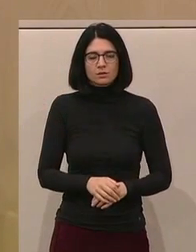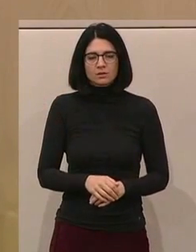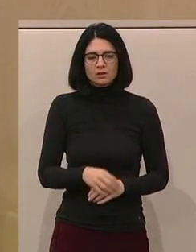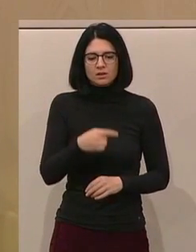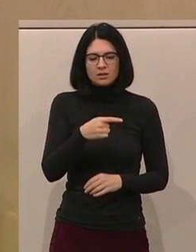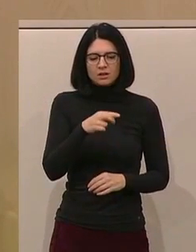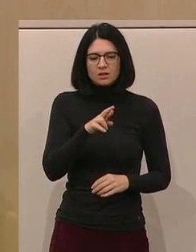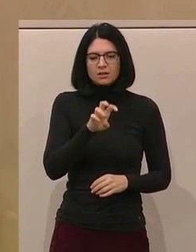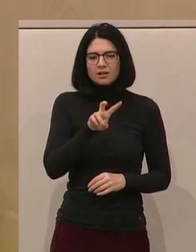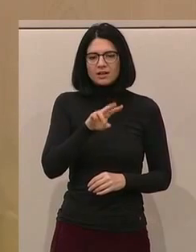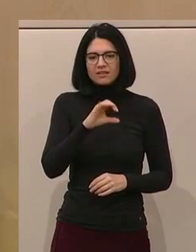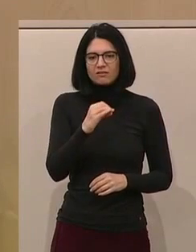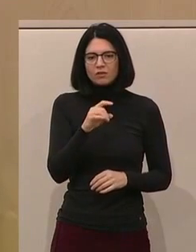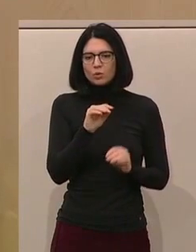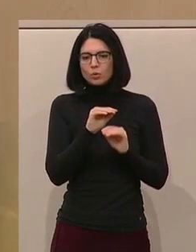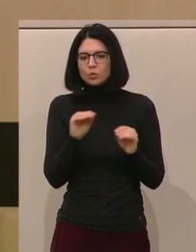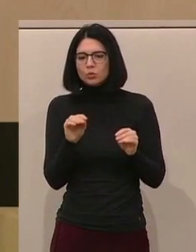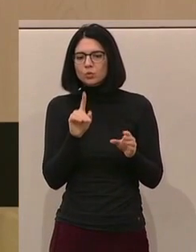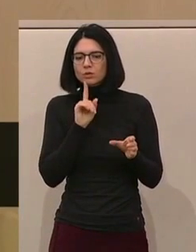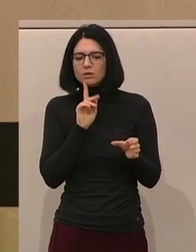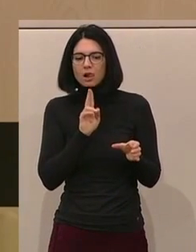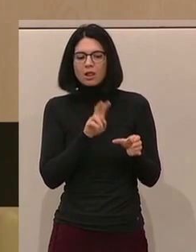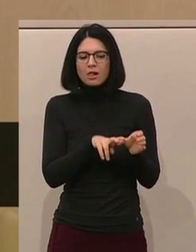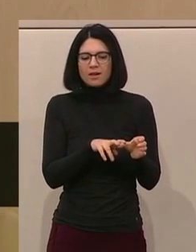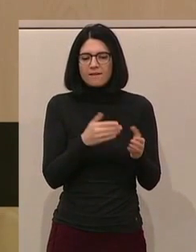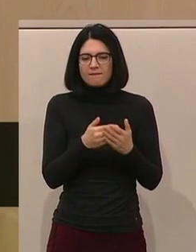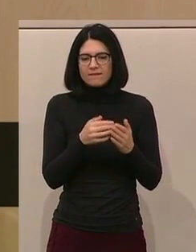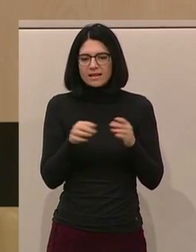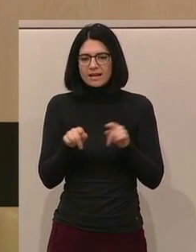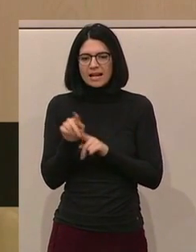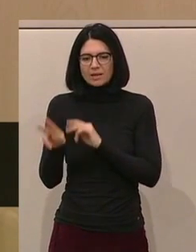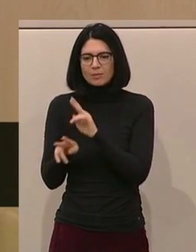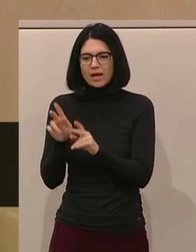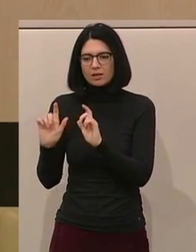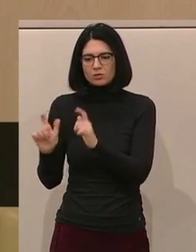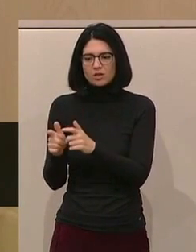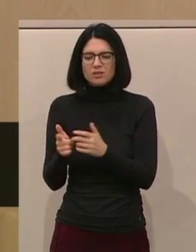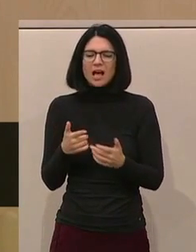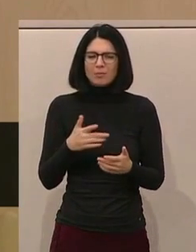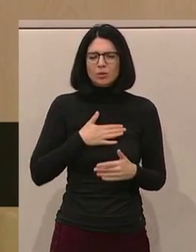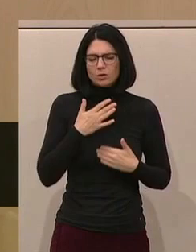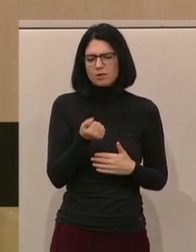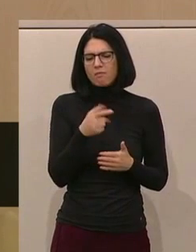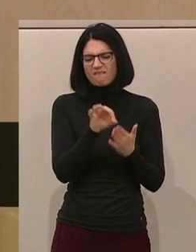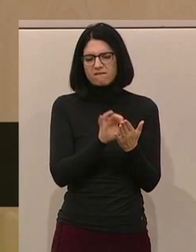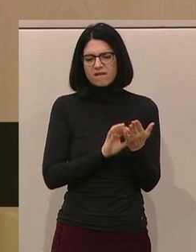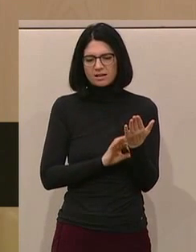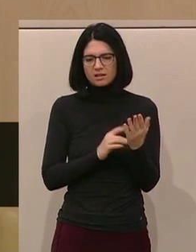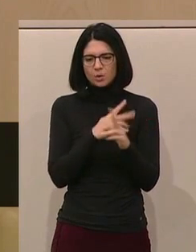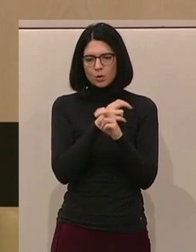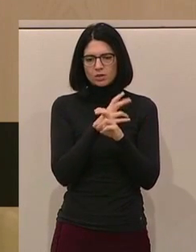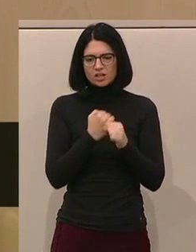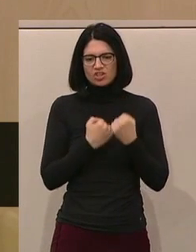Der Grevio-Bericht wird ja heute nur gestreift, weil er dem Gleichbehandlungsausschuss zugewiesen wird, aber dennoch einige Fakten aus dem